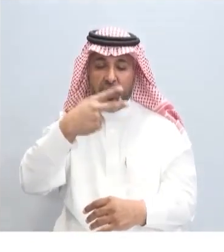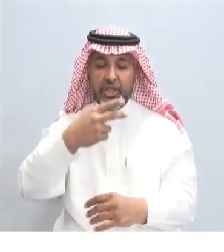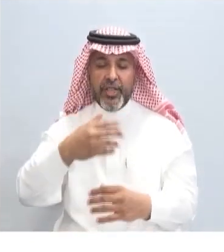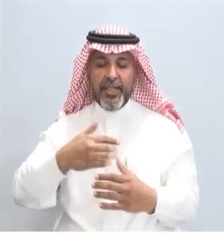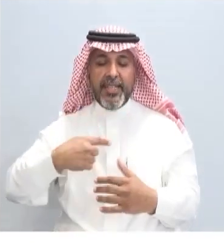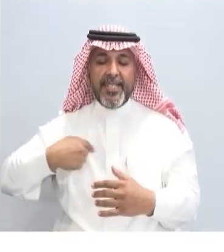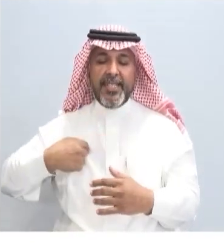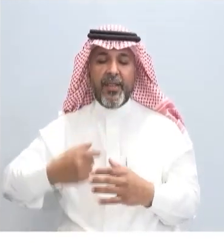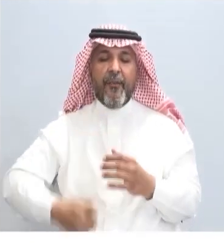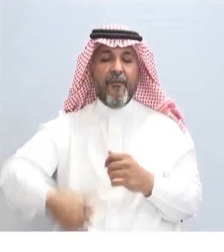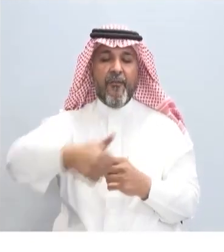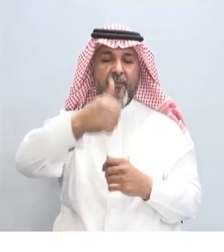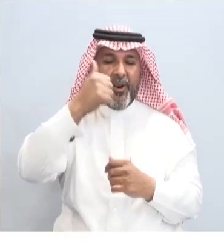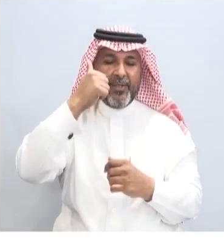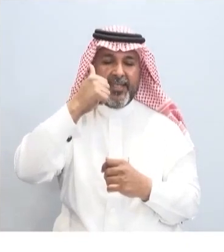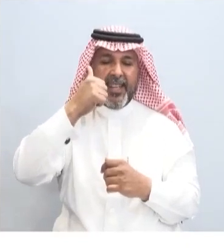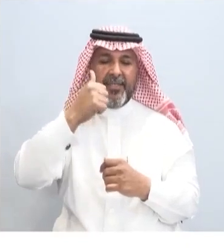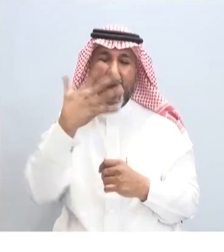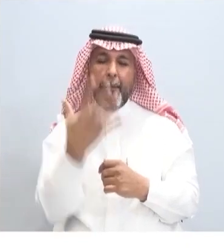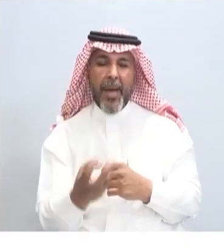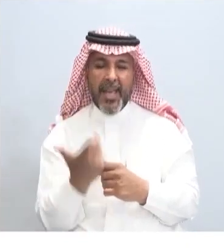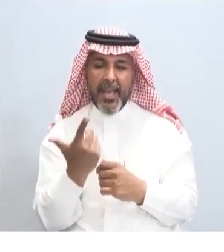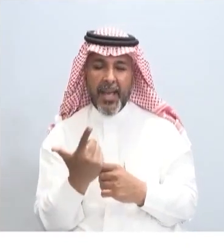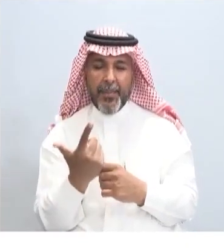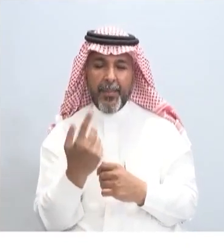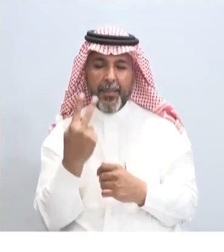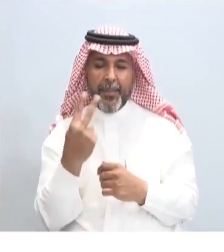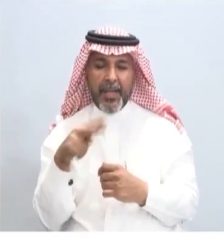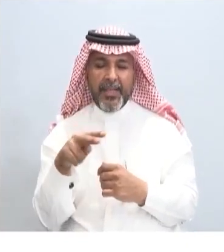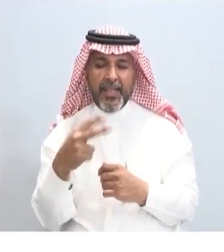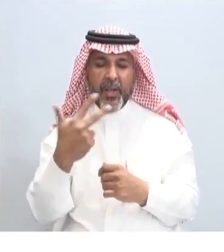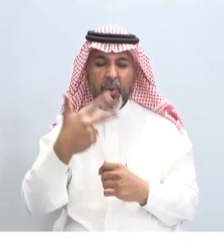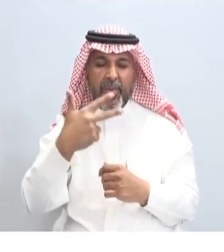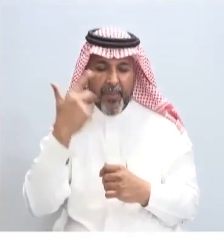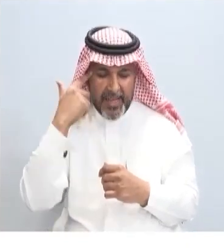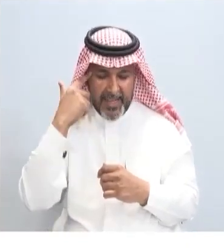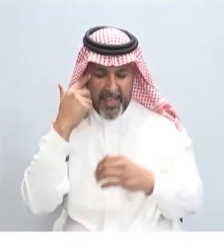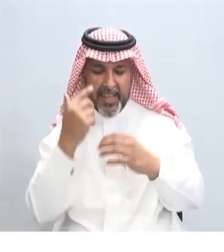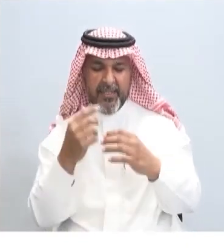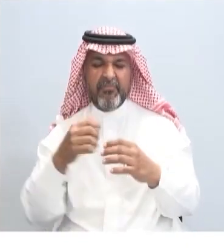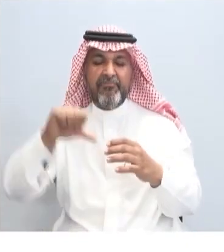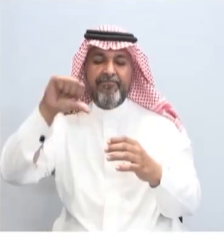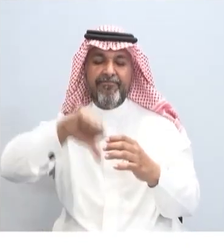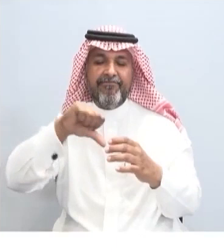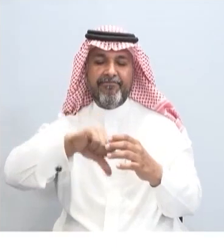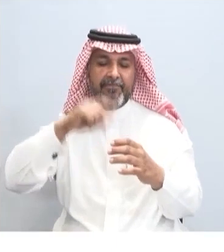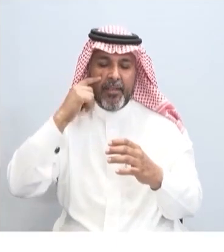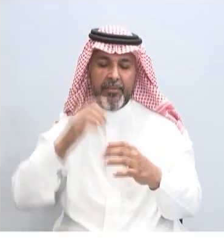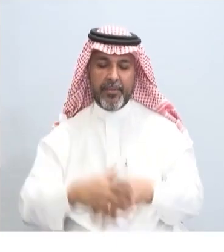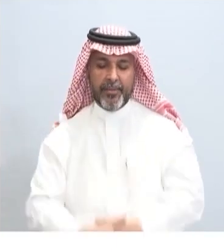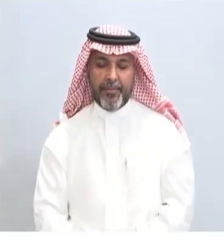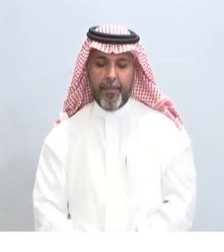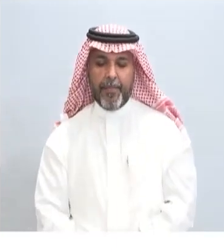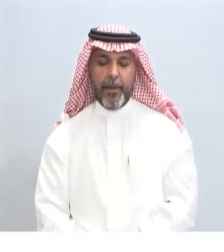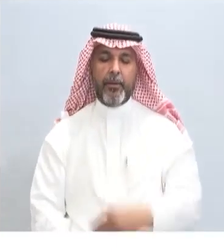300 بطاقه المجموع 300 بطاقه يعني بهذه الصوره قاللك ما احتمال عدم سحب بطاقه